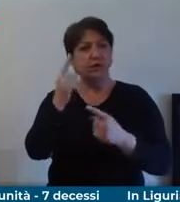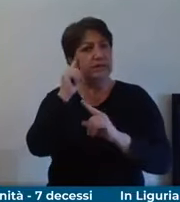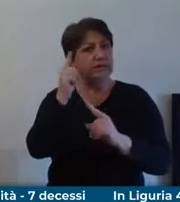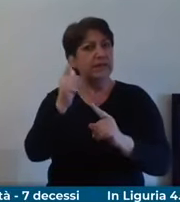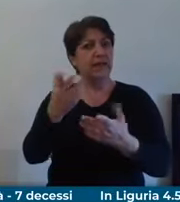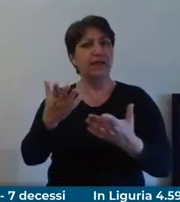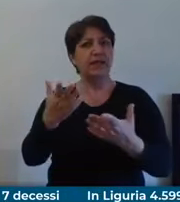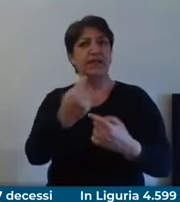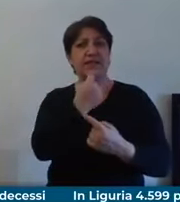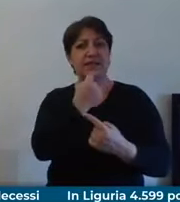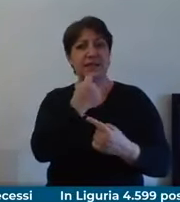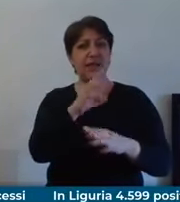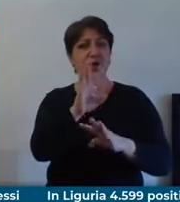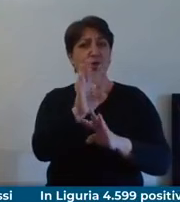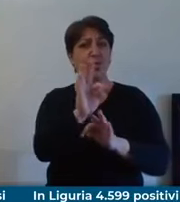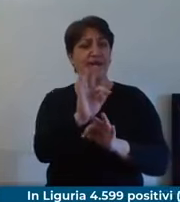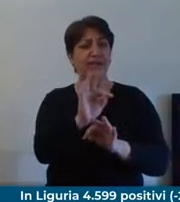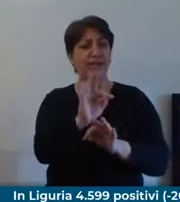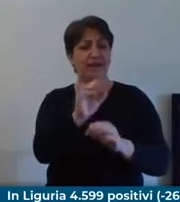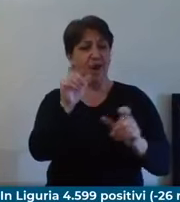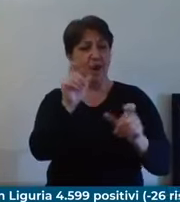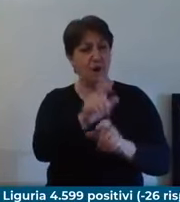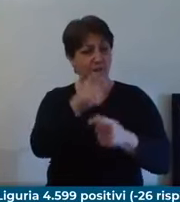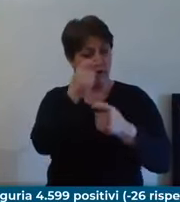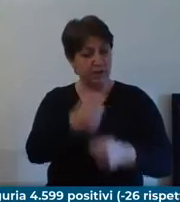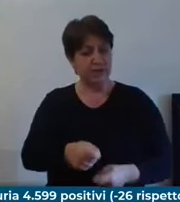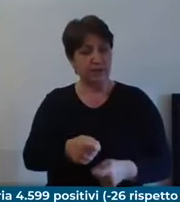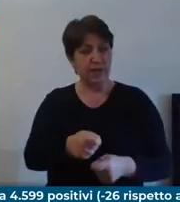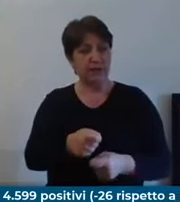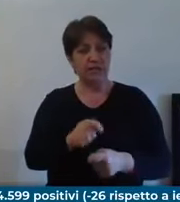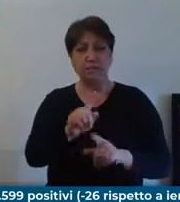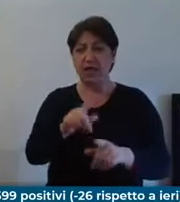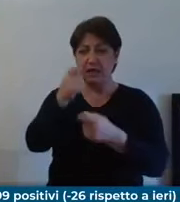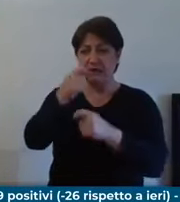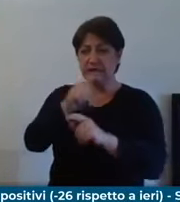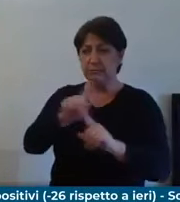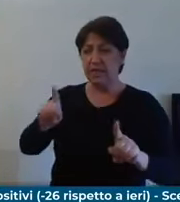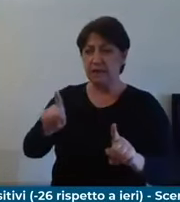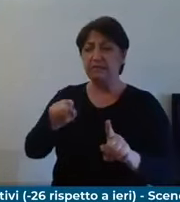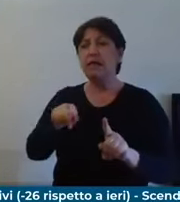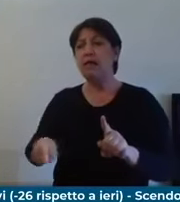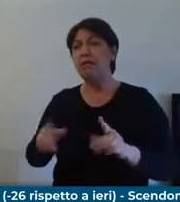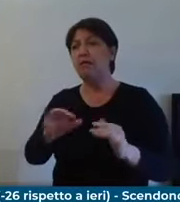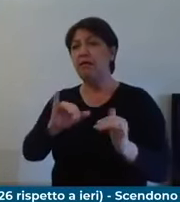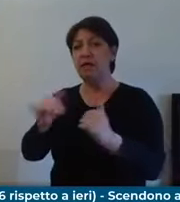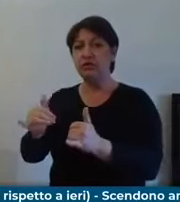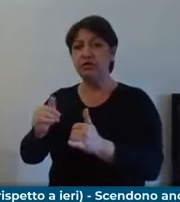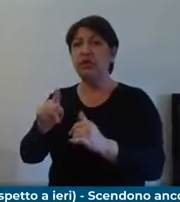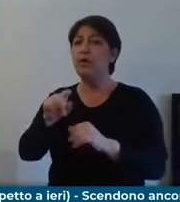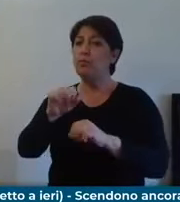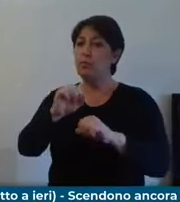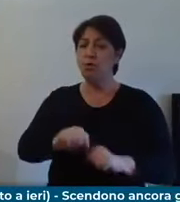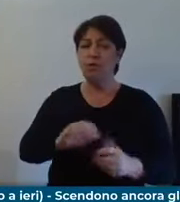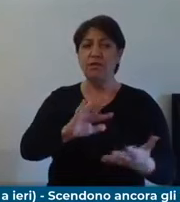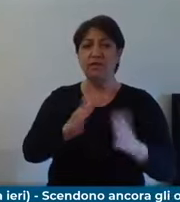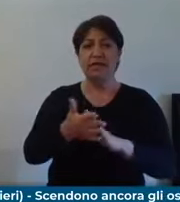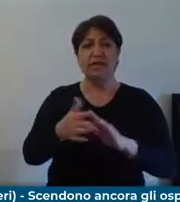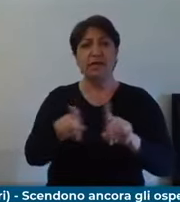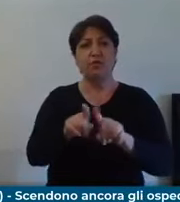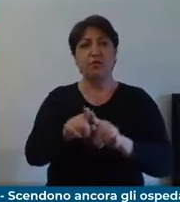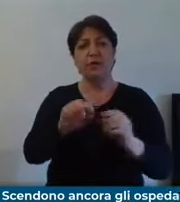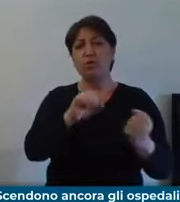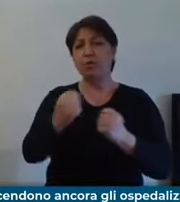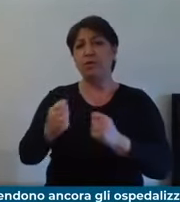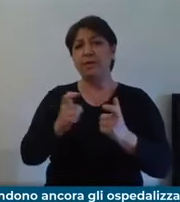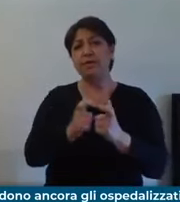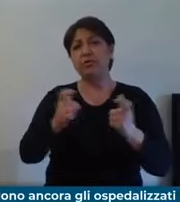pensate solo ai risvolti economici di quello che stiamo facendo adesso, e quindi pensate com'è grave un comportamento di questo tipo. Detto